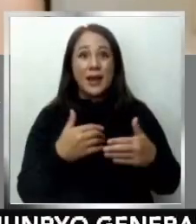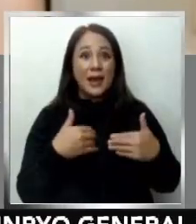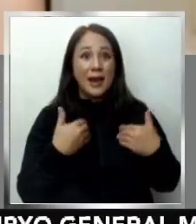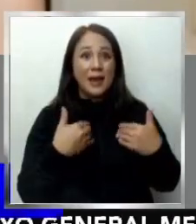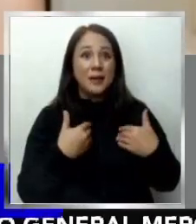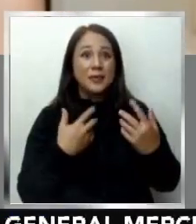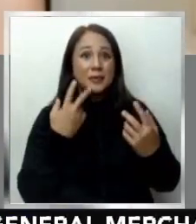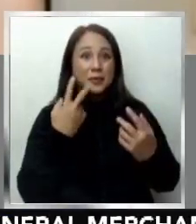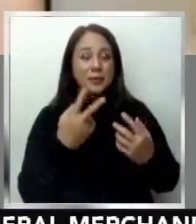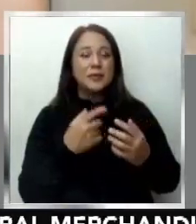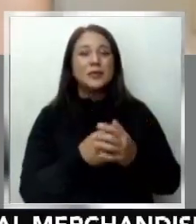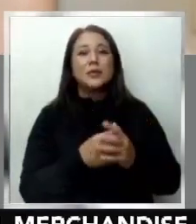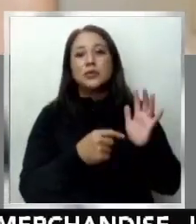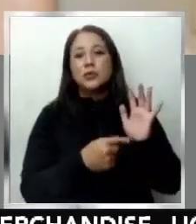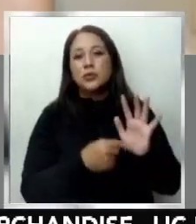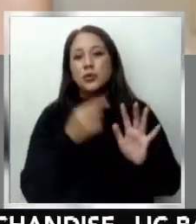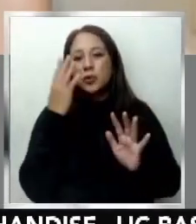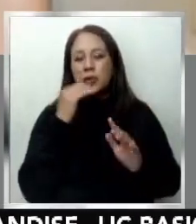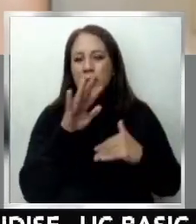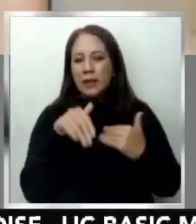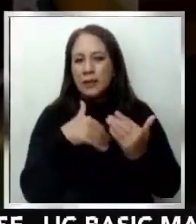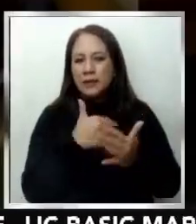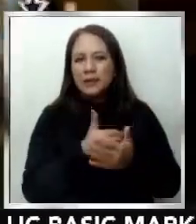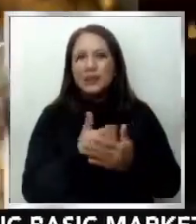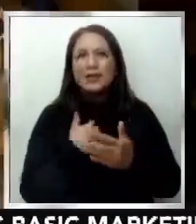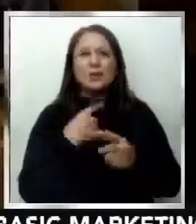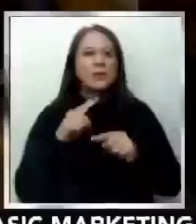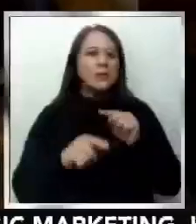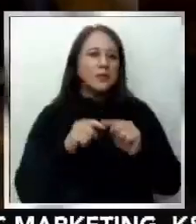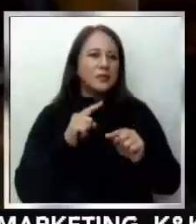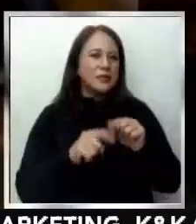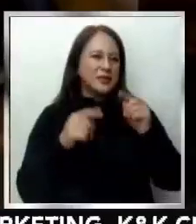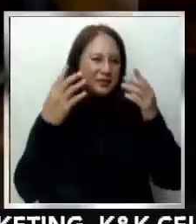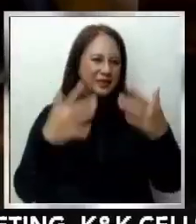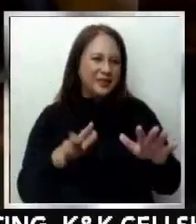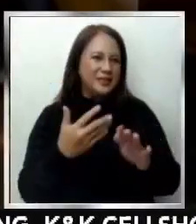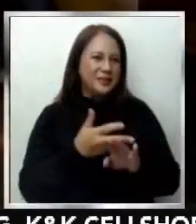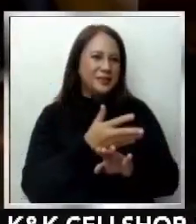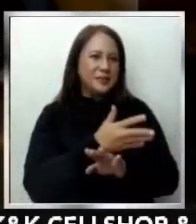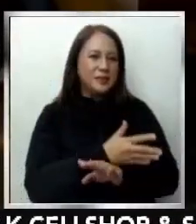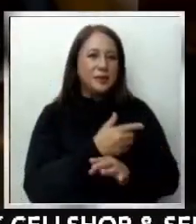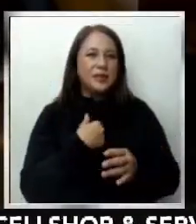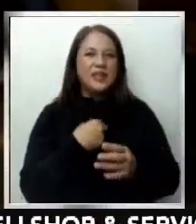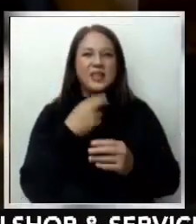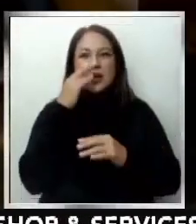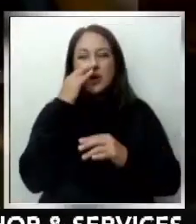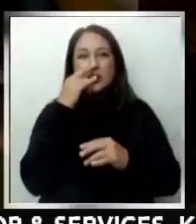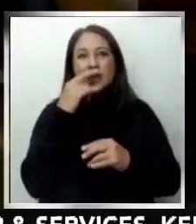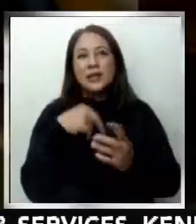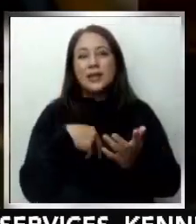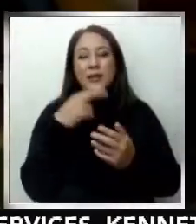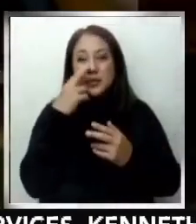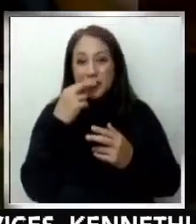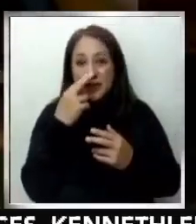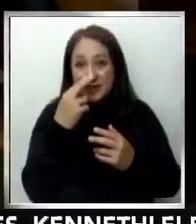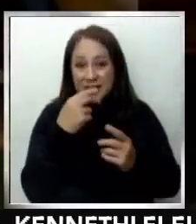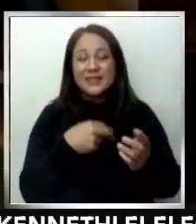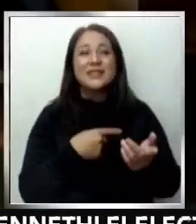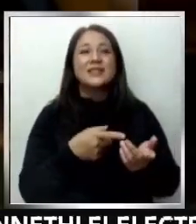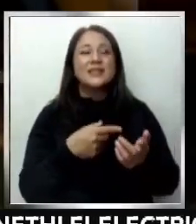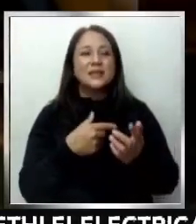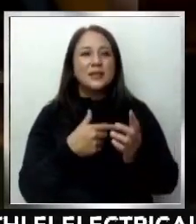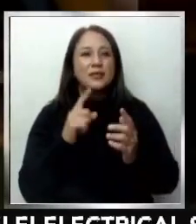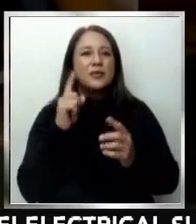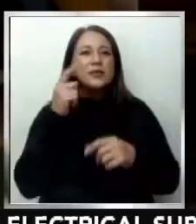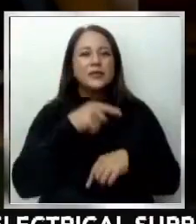show dahil lahat sila ay magkakaibigan na. Actually, comedy po to. It's a first for me na doing a comedy sa Regal Studio